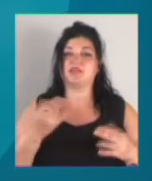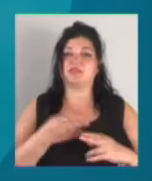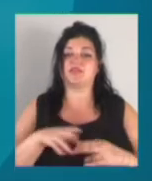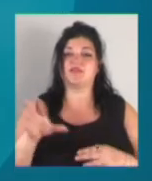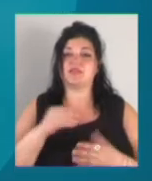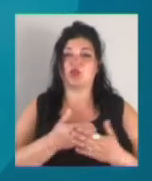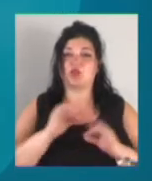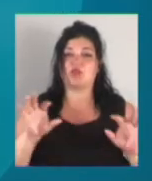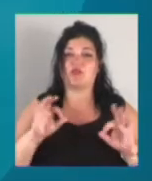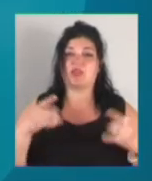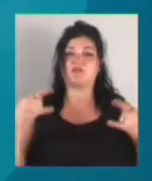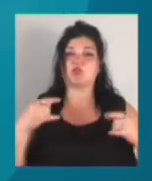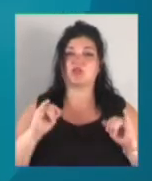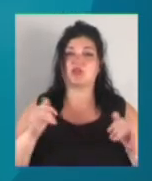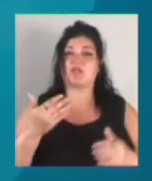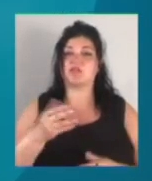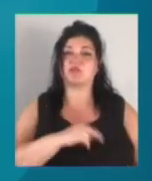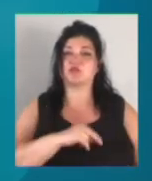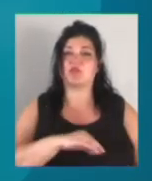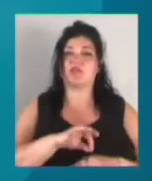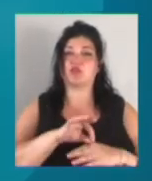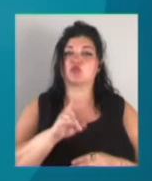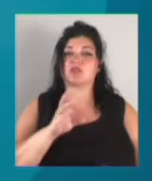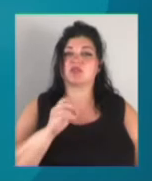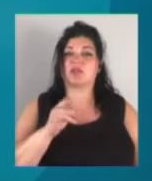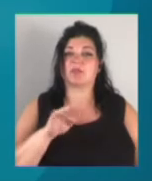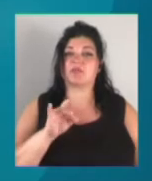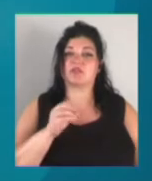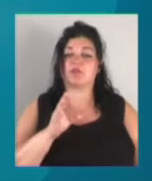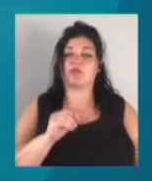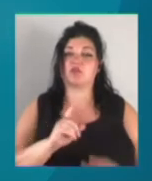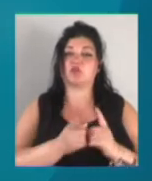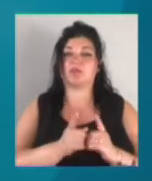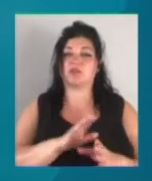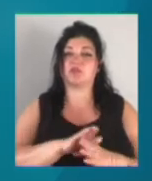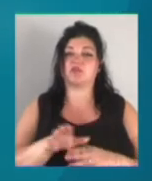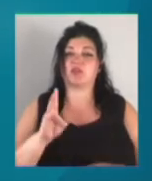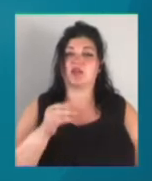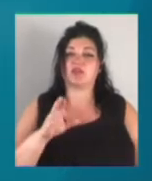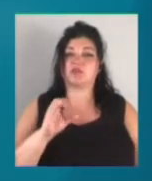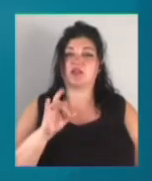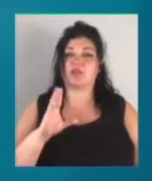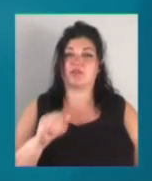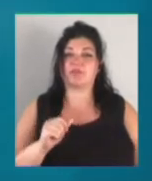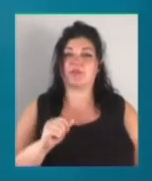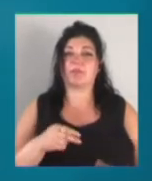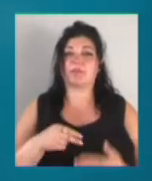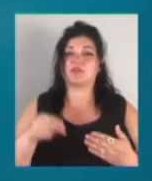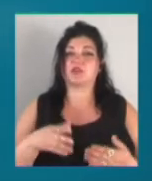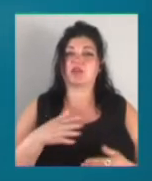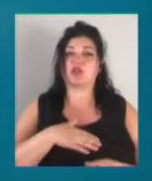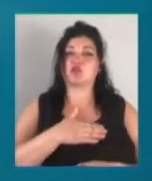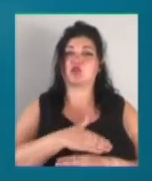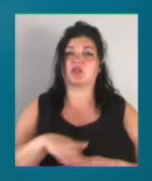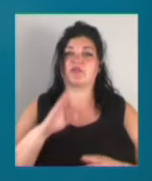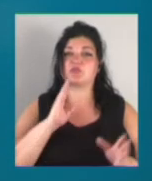новини. В студії для вас працювала ведуча Ксенія Процепова. Сордопереклад здійснювала Наталя Сергєєва. Підписуйтесь на наші